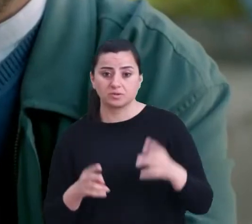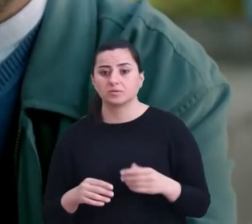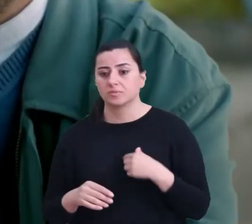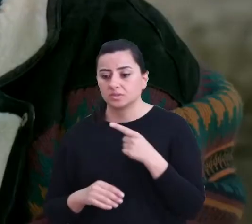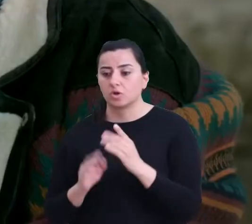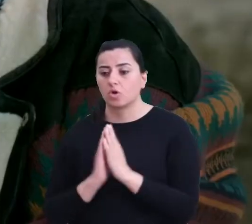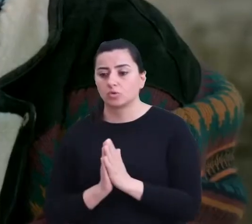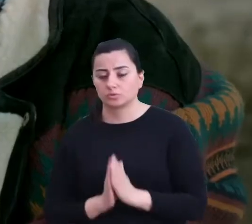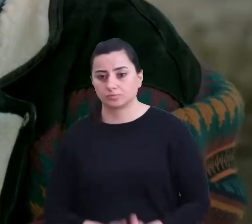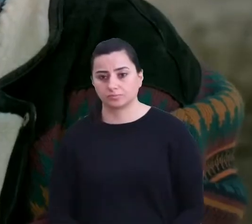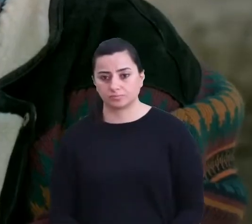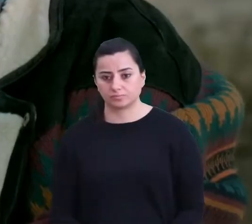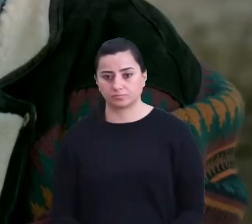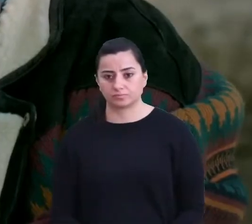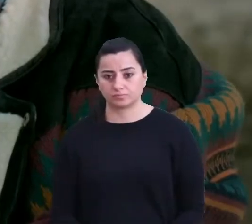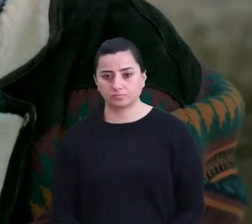Özür dileyeceğim.